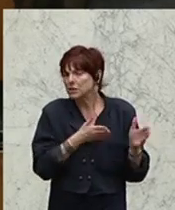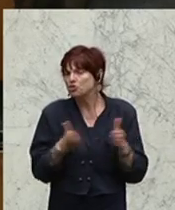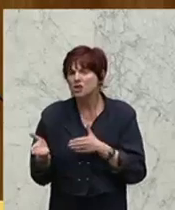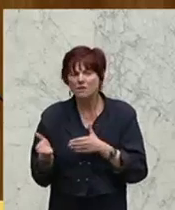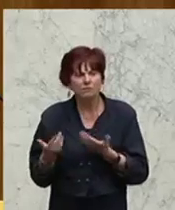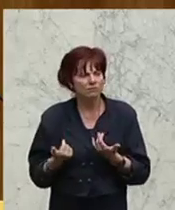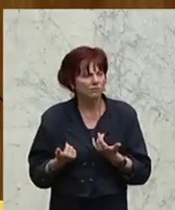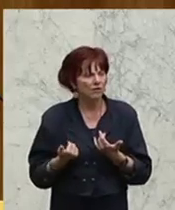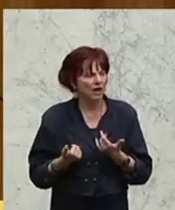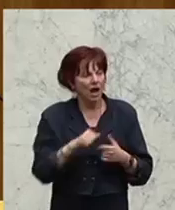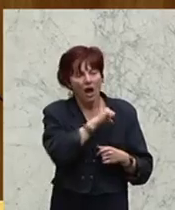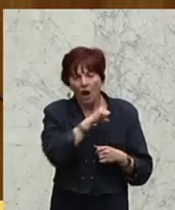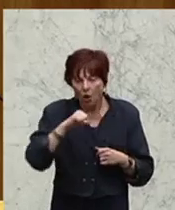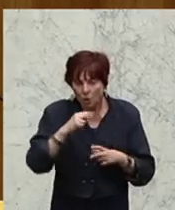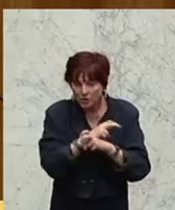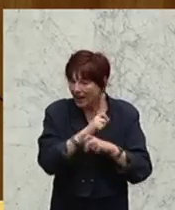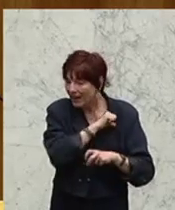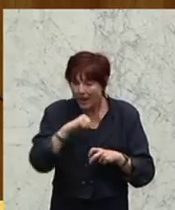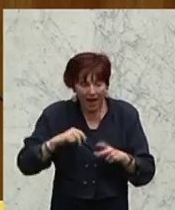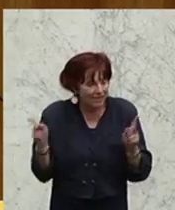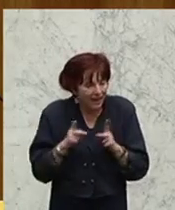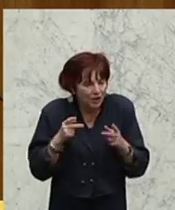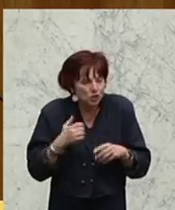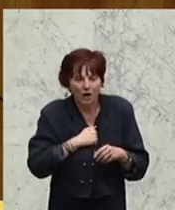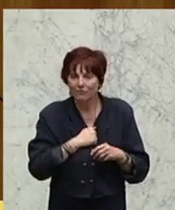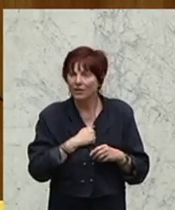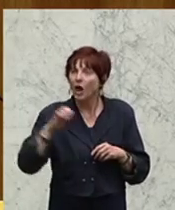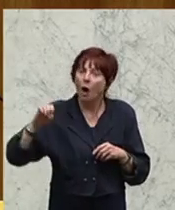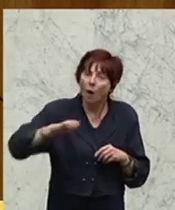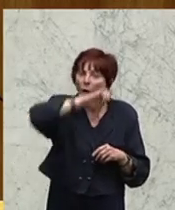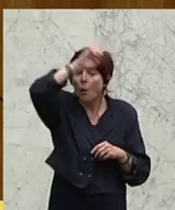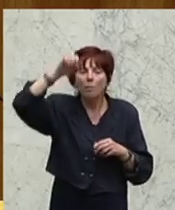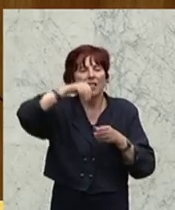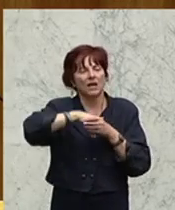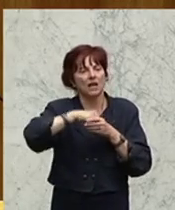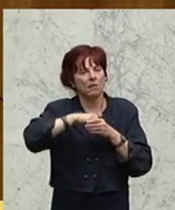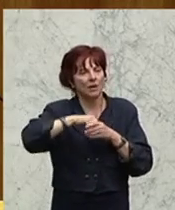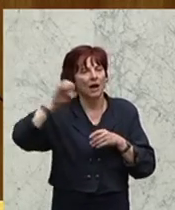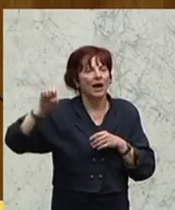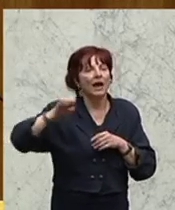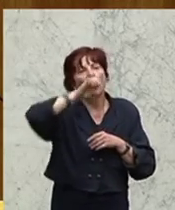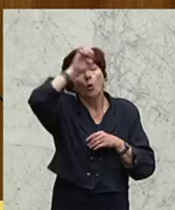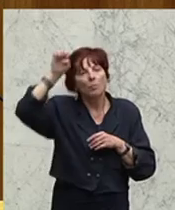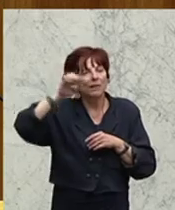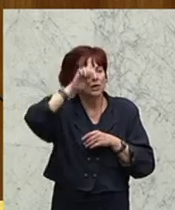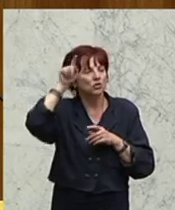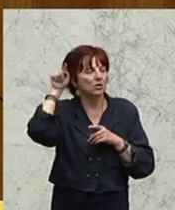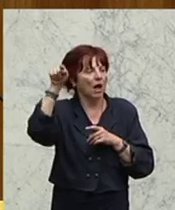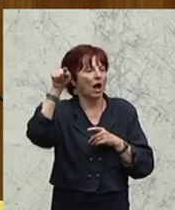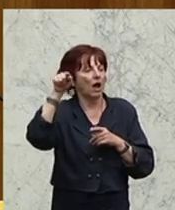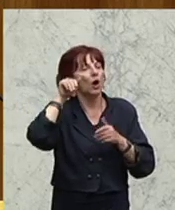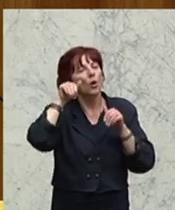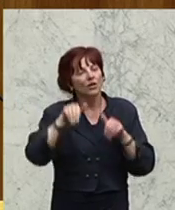zu machen alleine in Österreich, sondern das muss man europäisch machen. Die Europäische Union ist die stärkste Wirtschaftsmacht auf